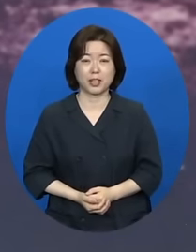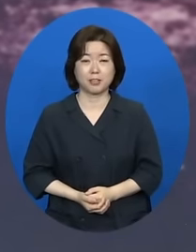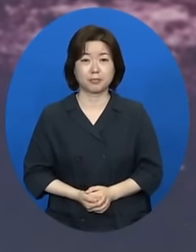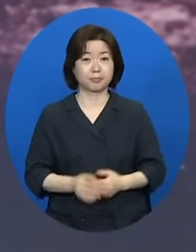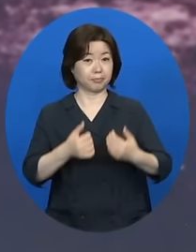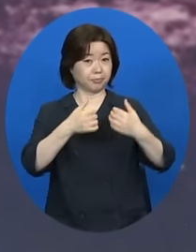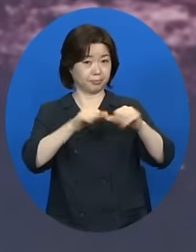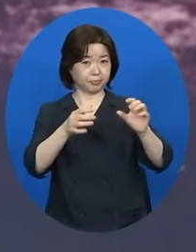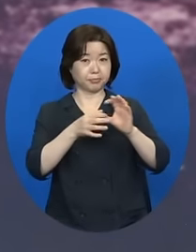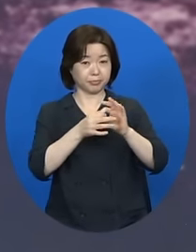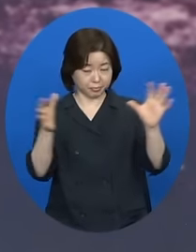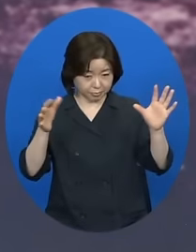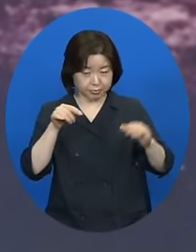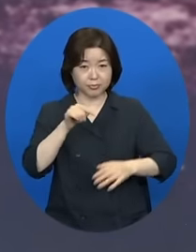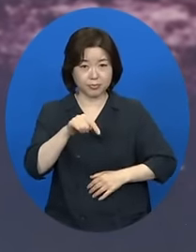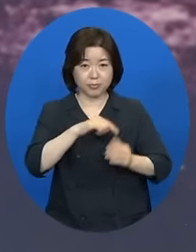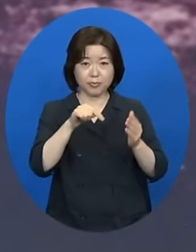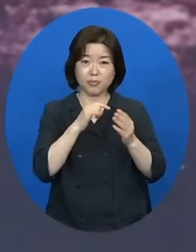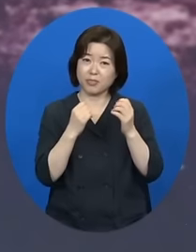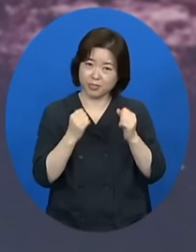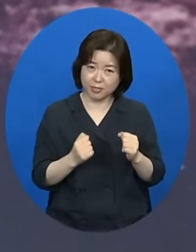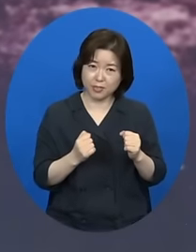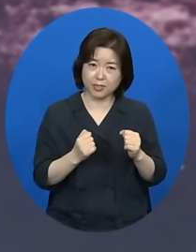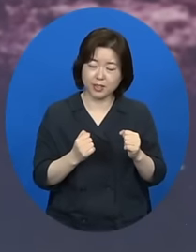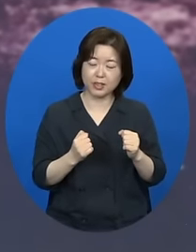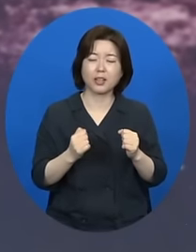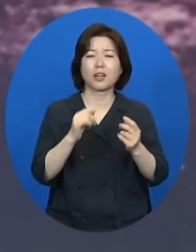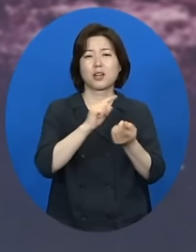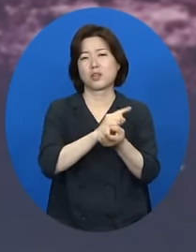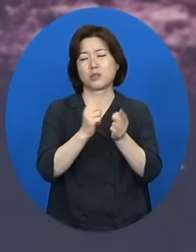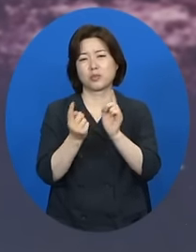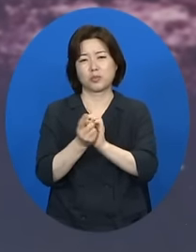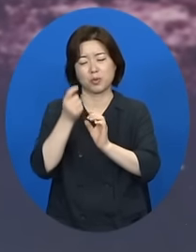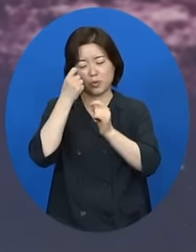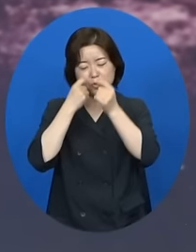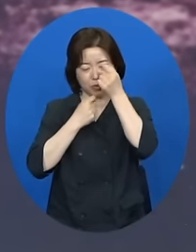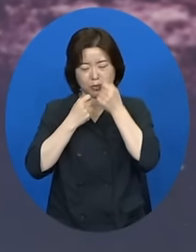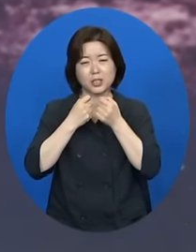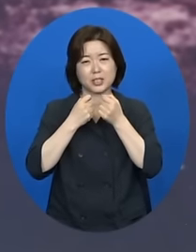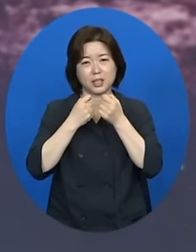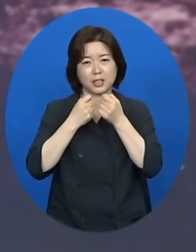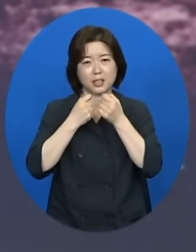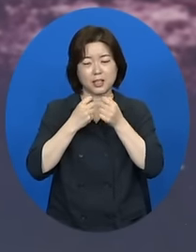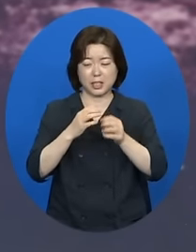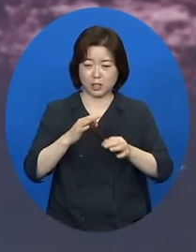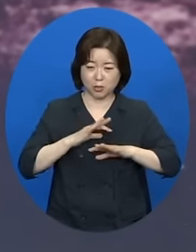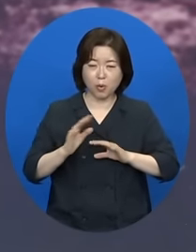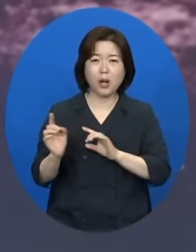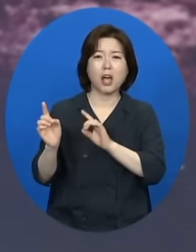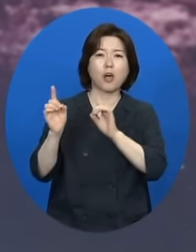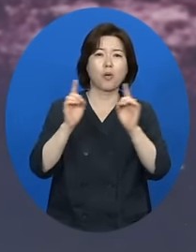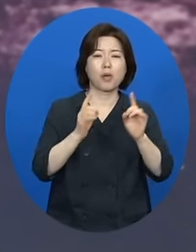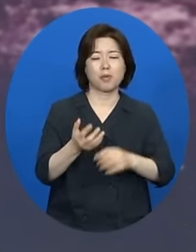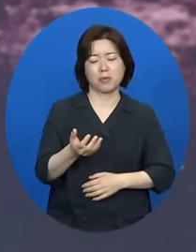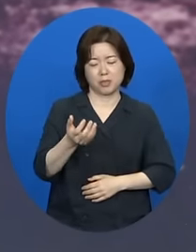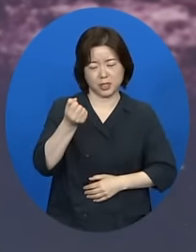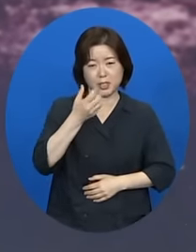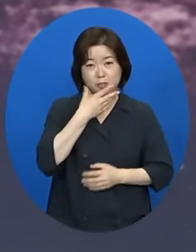깨어진 관계 속에 있는 분이라면 서로 운이라. 놀라운 이 회복이 있기를